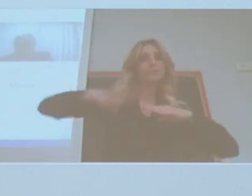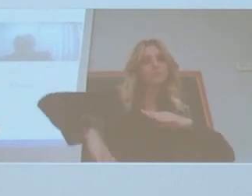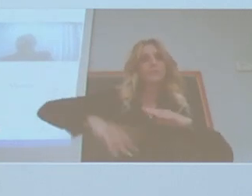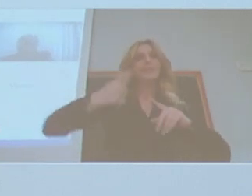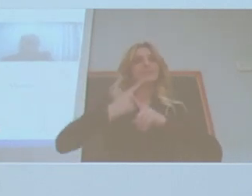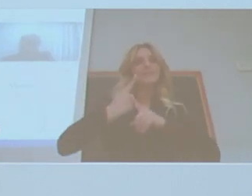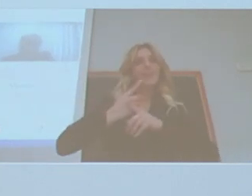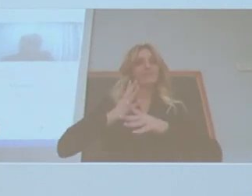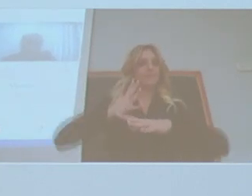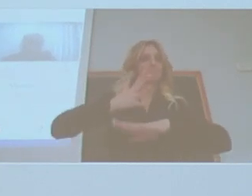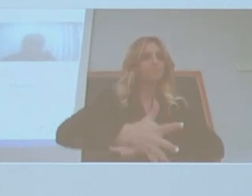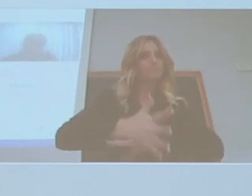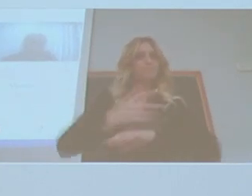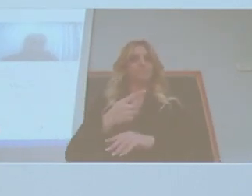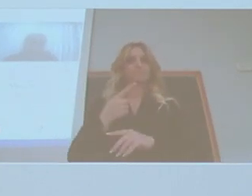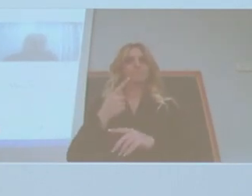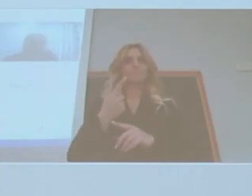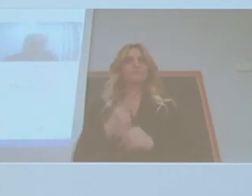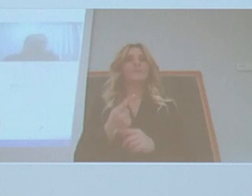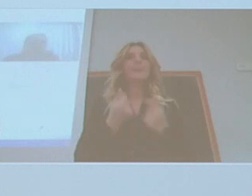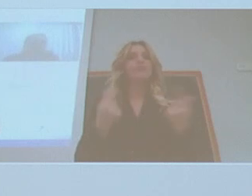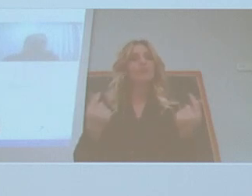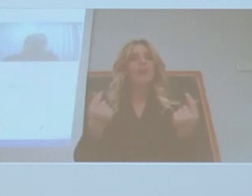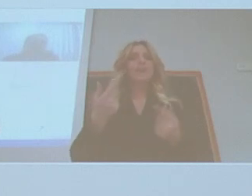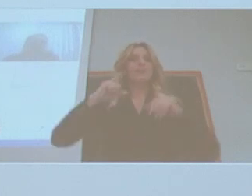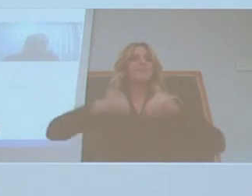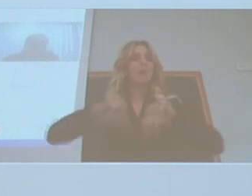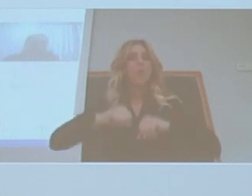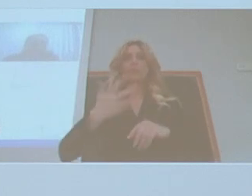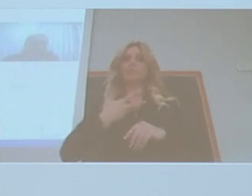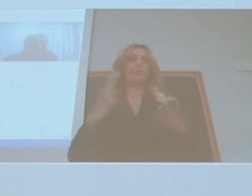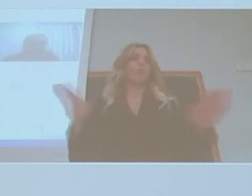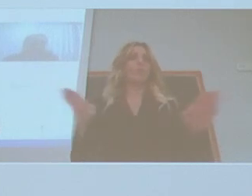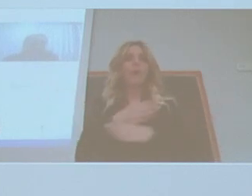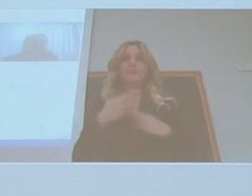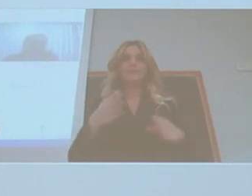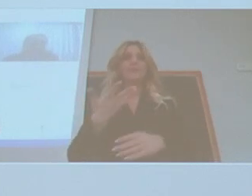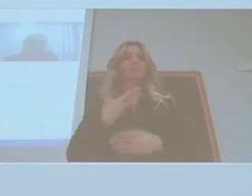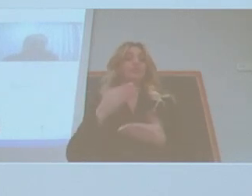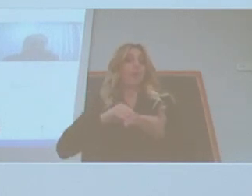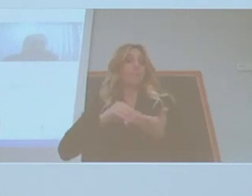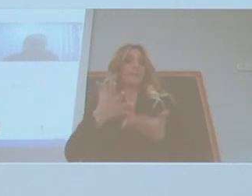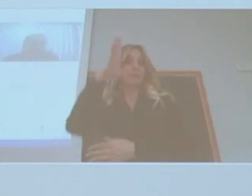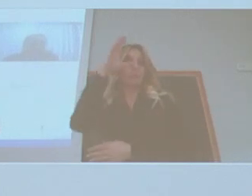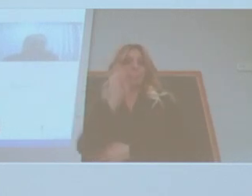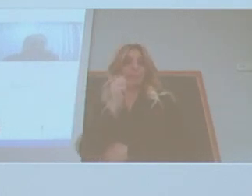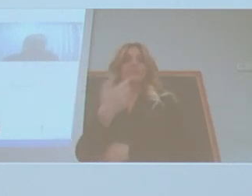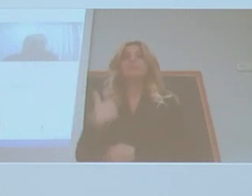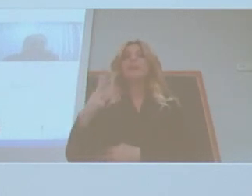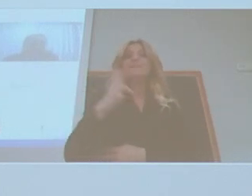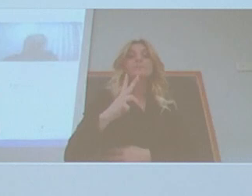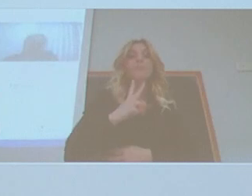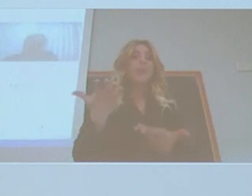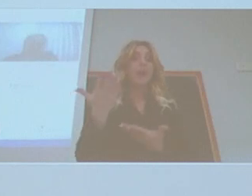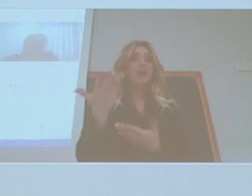di genere a quelle di salute, diciamo, che esistono tra le varie componenti dell'Ateneo, e speriamo di